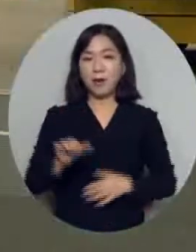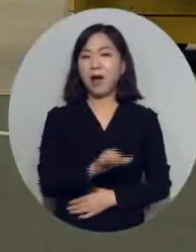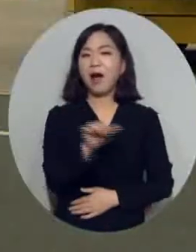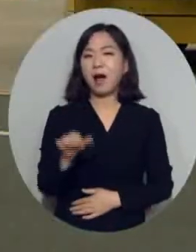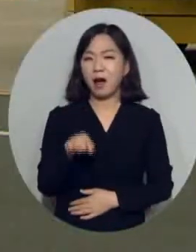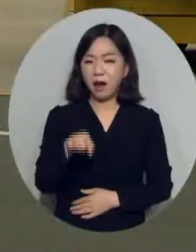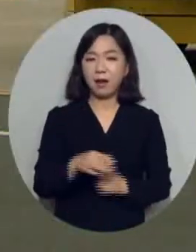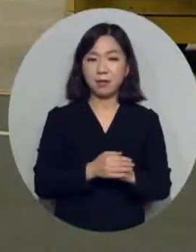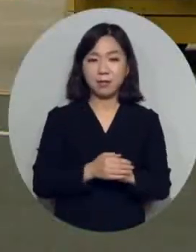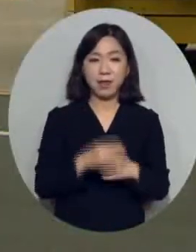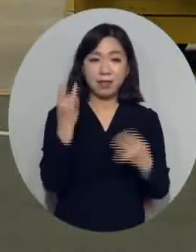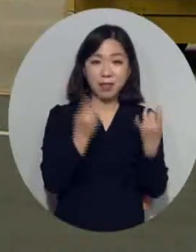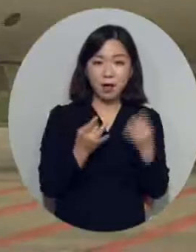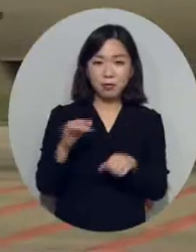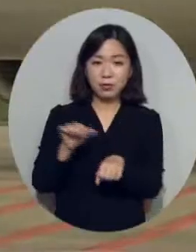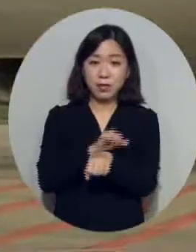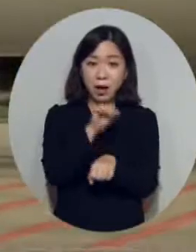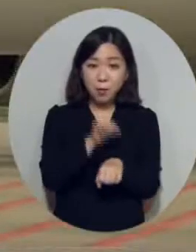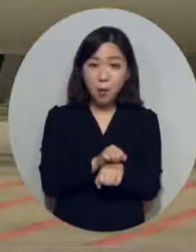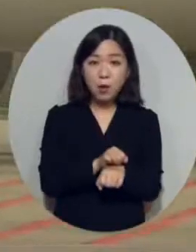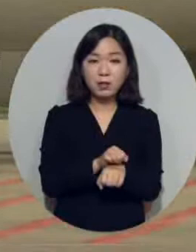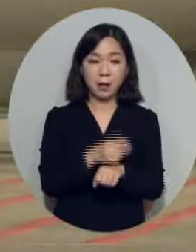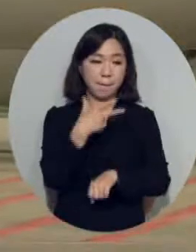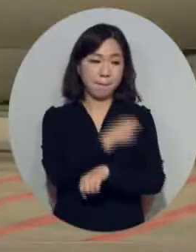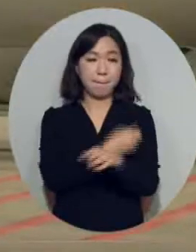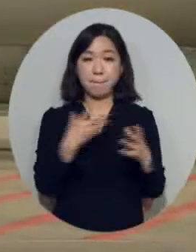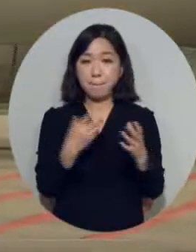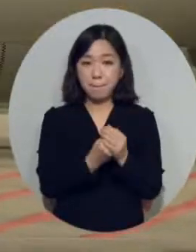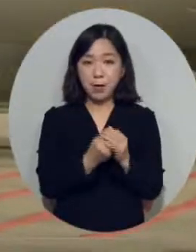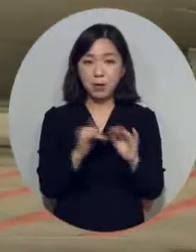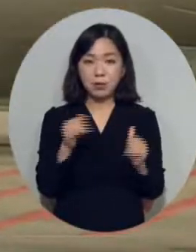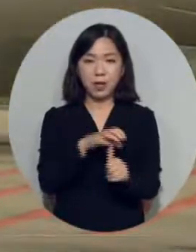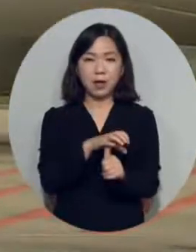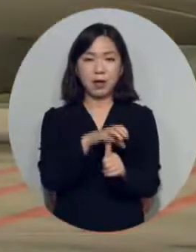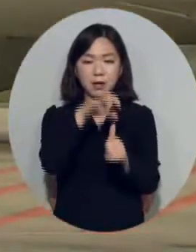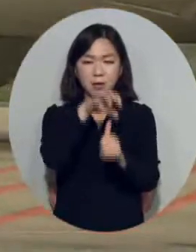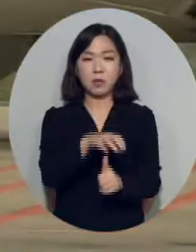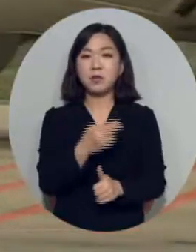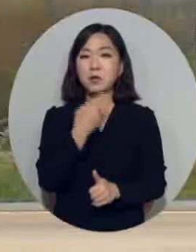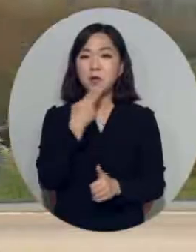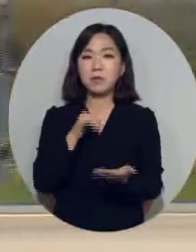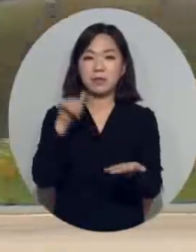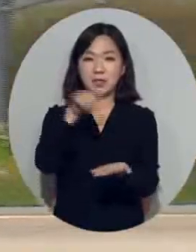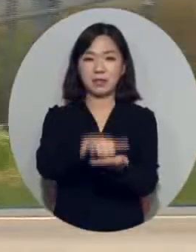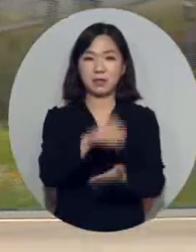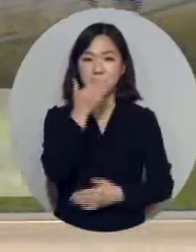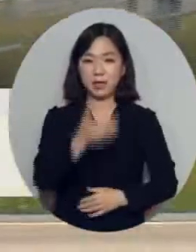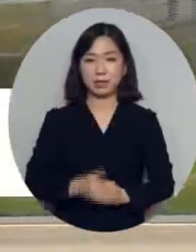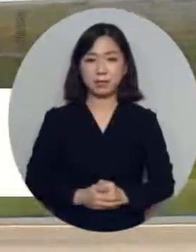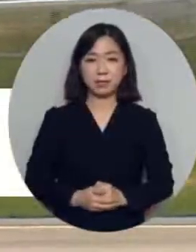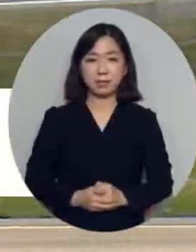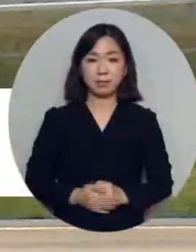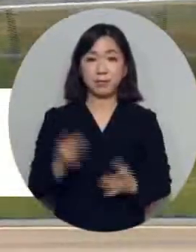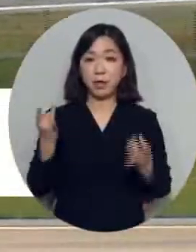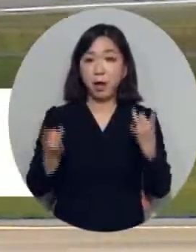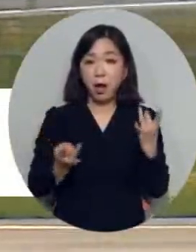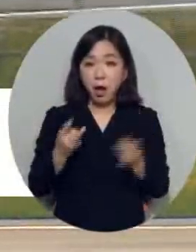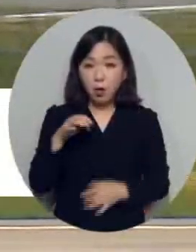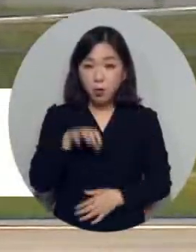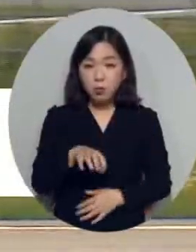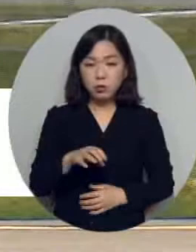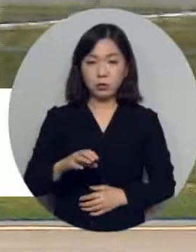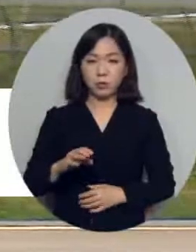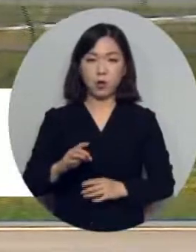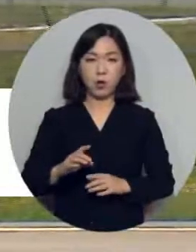태국과 싱가포르 등은 백신 접종 완료자들이 격리 없이 입국할 수 있기 때문입니다. 태국이든